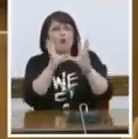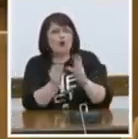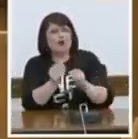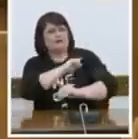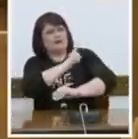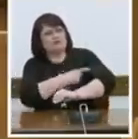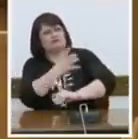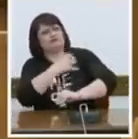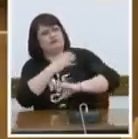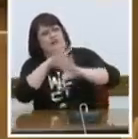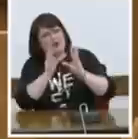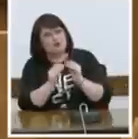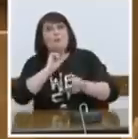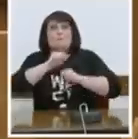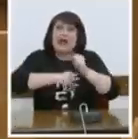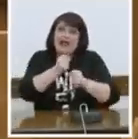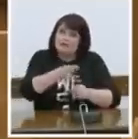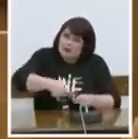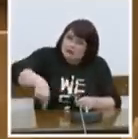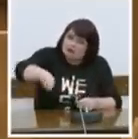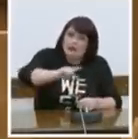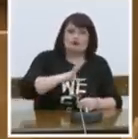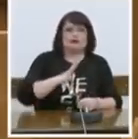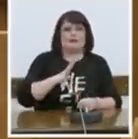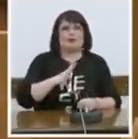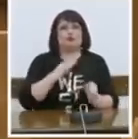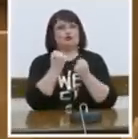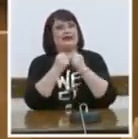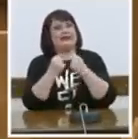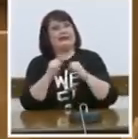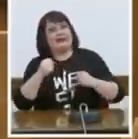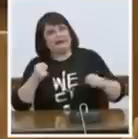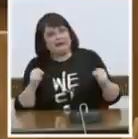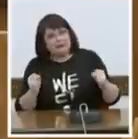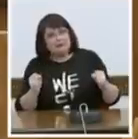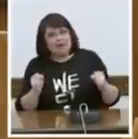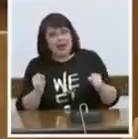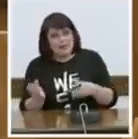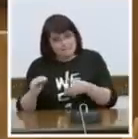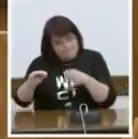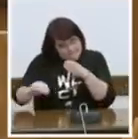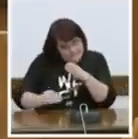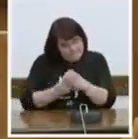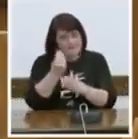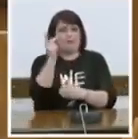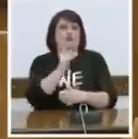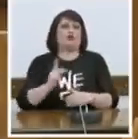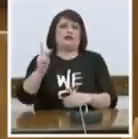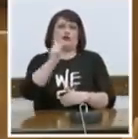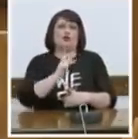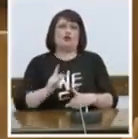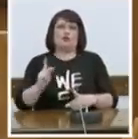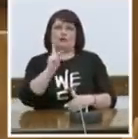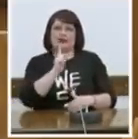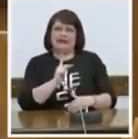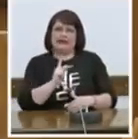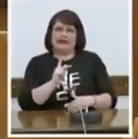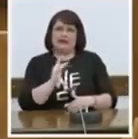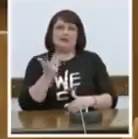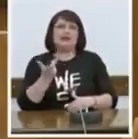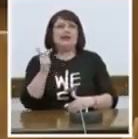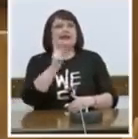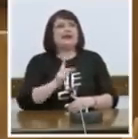τους συμπολίτες τους. Ένα κίνημα μέσα από την κοινωνία με ευθεία αναφορά στα